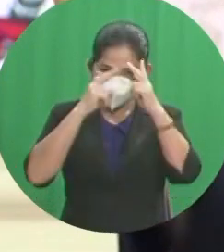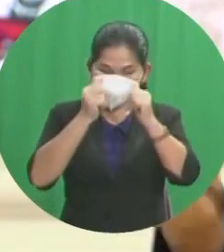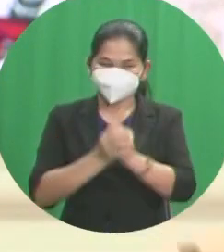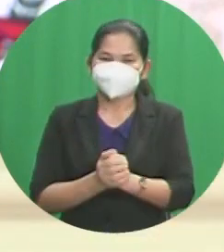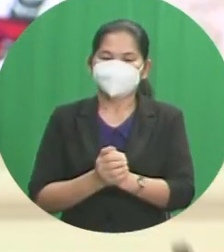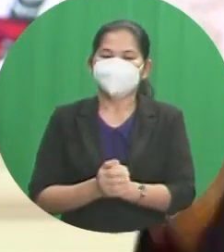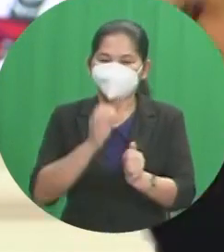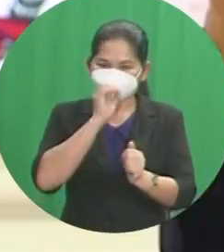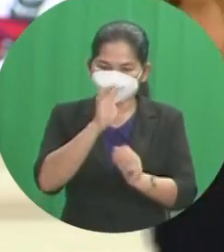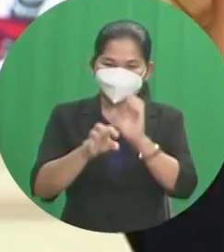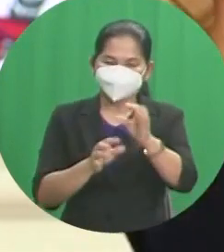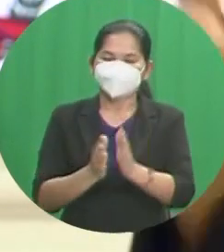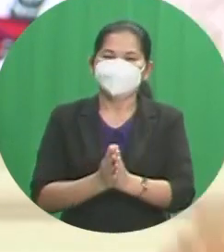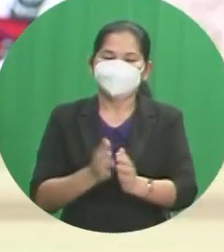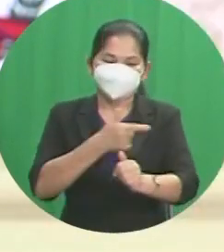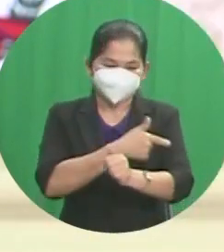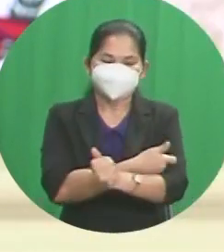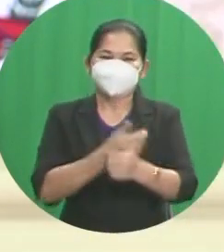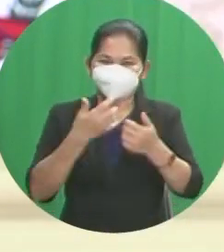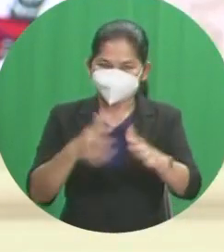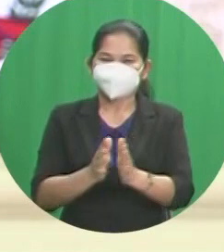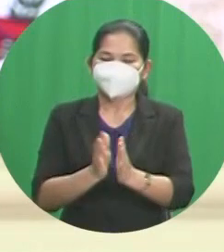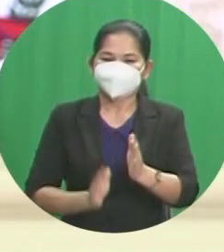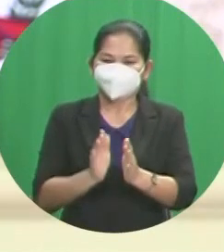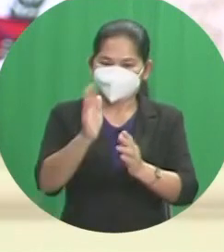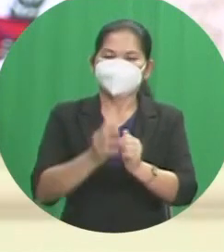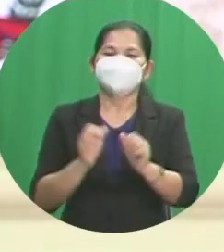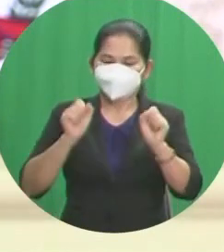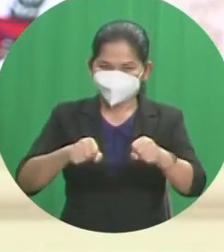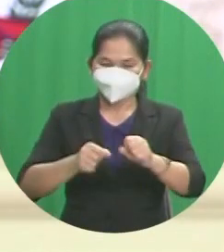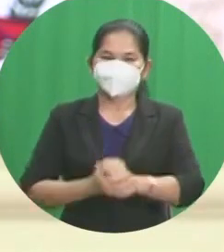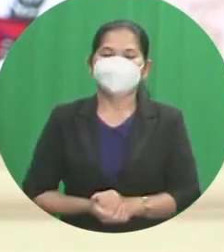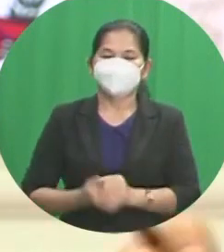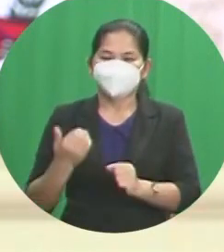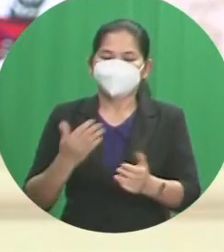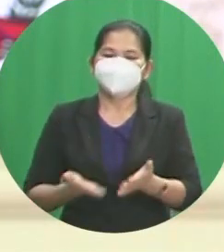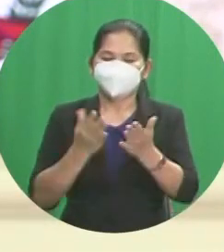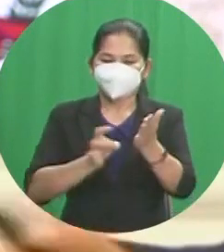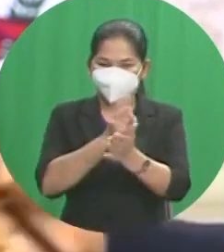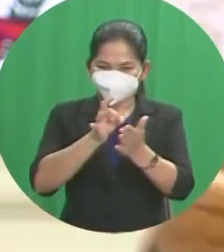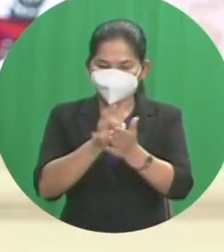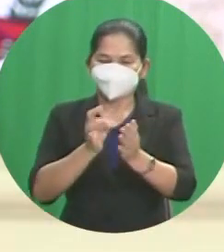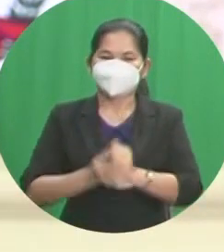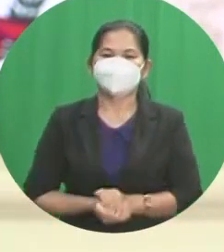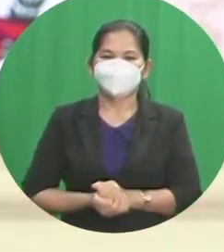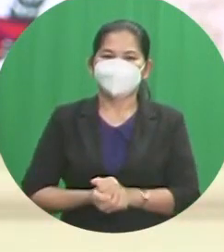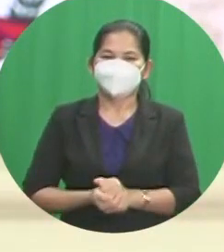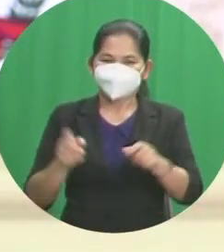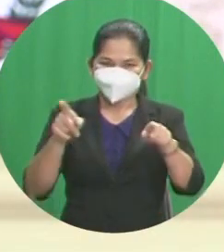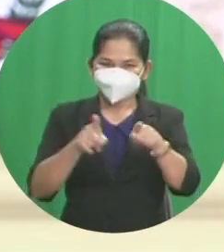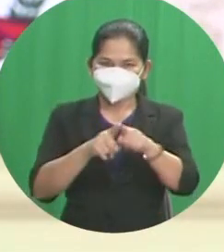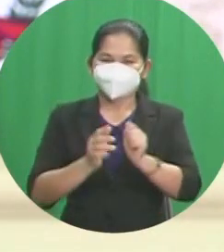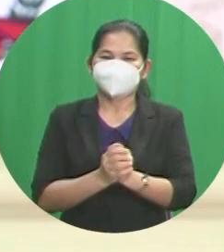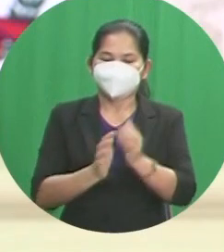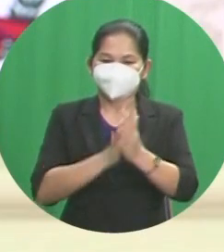សែនបានដាក់ចេញនូវយុទ្ធសាស្ត្រចាក់វ៉ាក់សាំងនេះឲ្យបានលឿនតាមដែលអាចធ្វើទៅបានជូនប្រជាពលរដ្ឋរបស់ខ្លួនទន្ទឹមនឹងនេះ